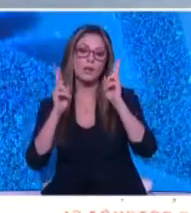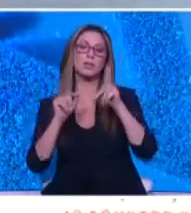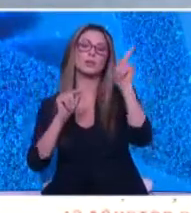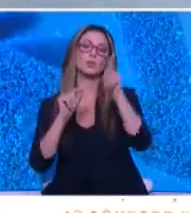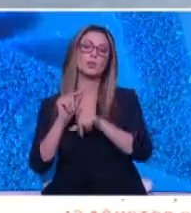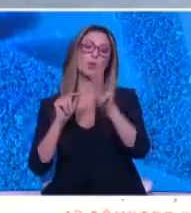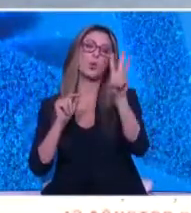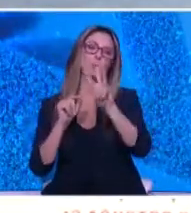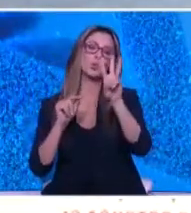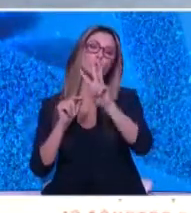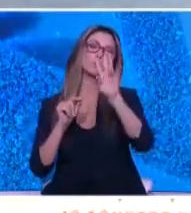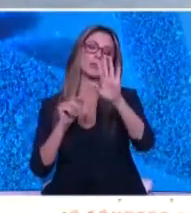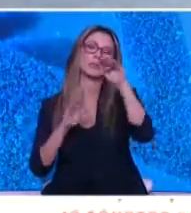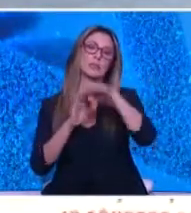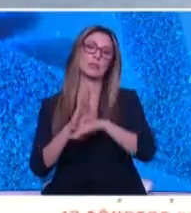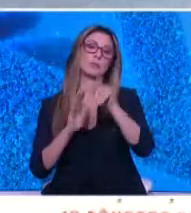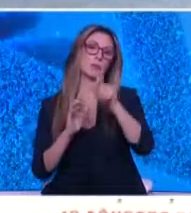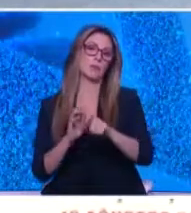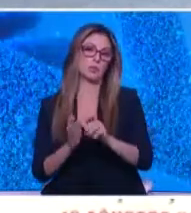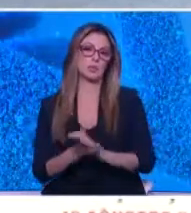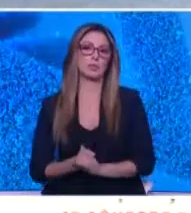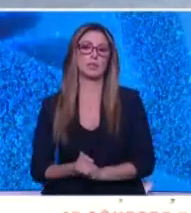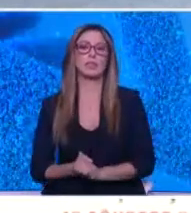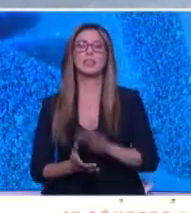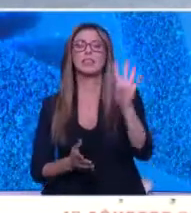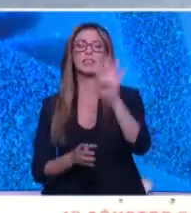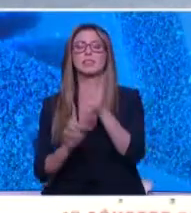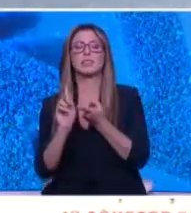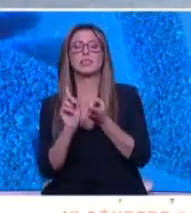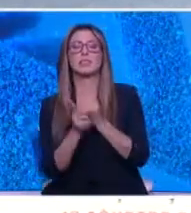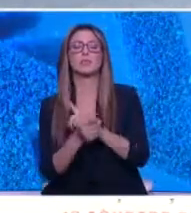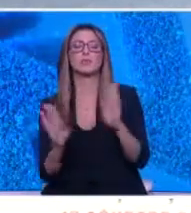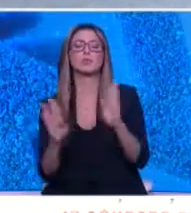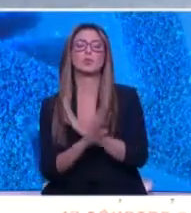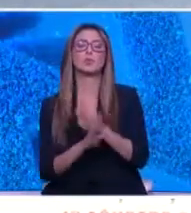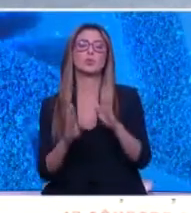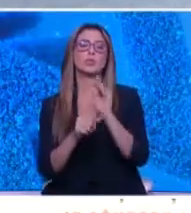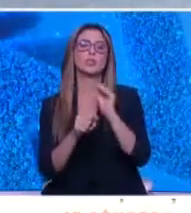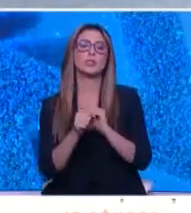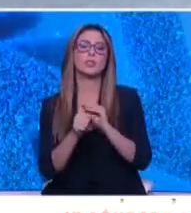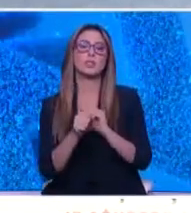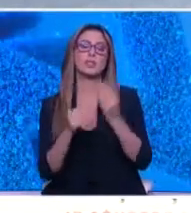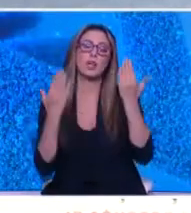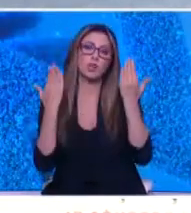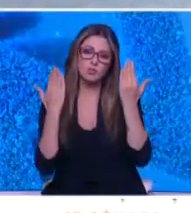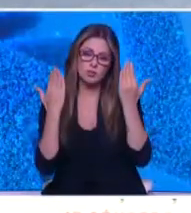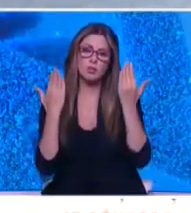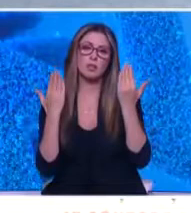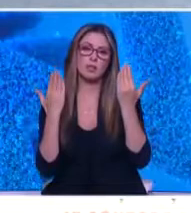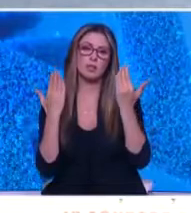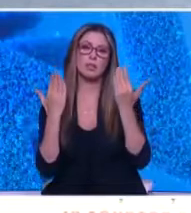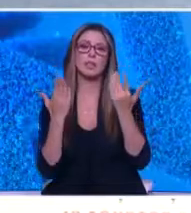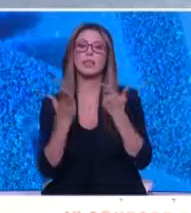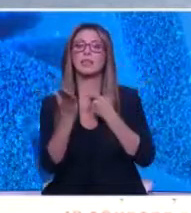%30-35 indirime gidiyoruz. 40 çeşit üründe inşallah